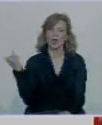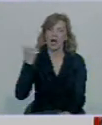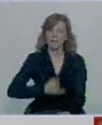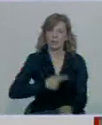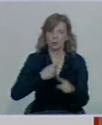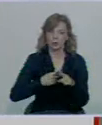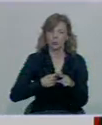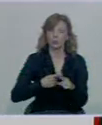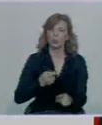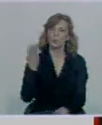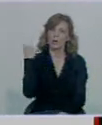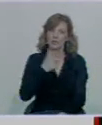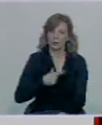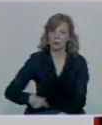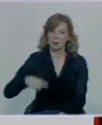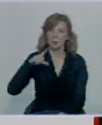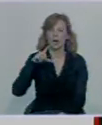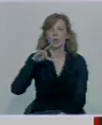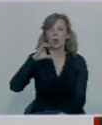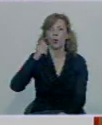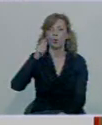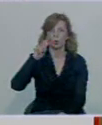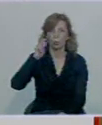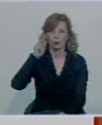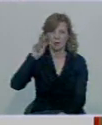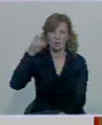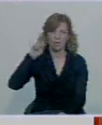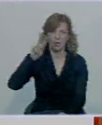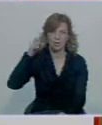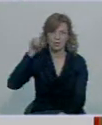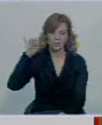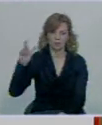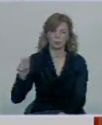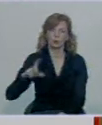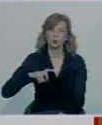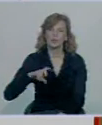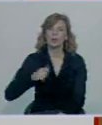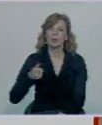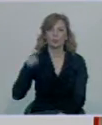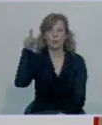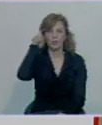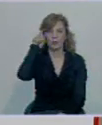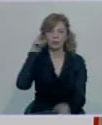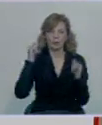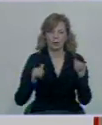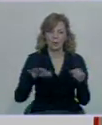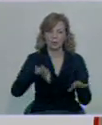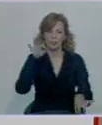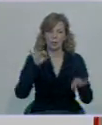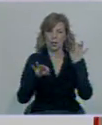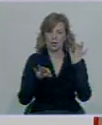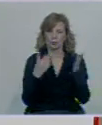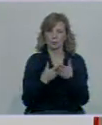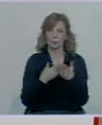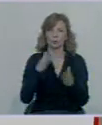organizației județene, Claudiu Manda. I-au fost alături și foarte mulți colegi de partid. Sunt foarte încrezător în aceste alegeri, pentru că de